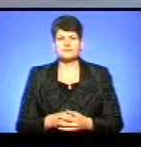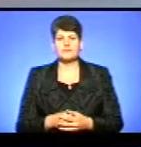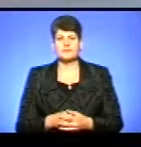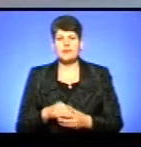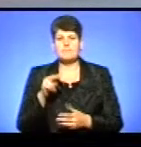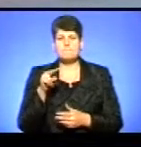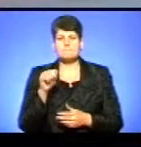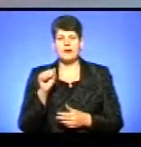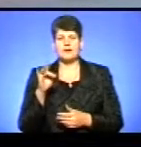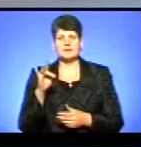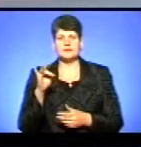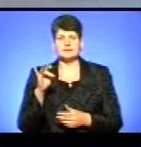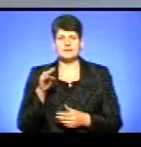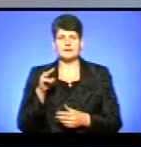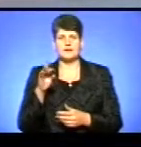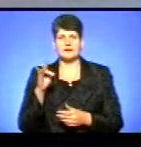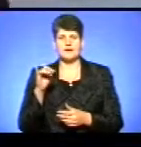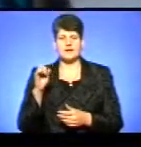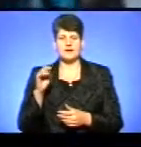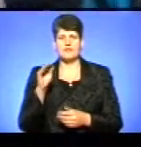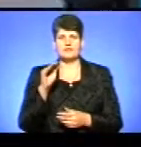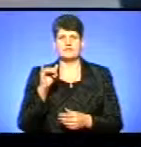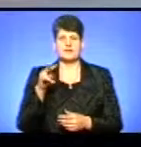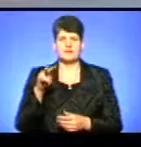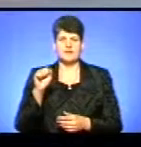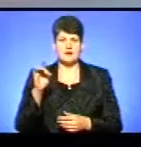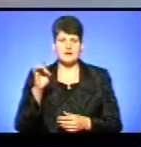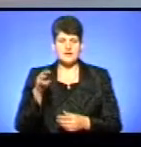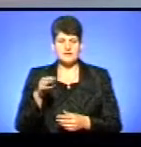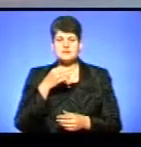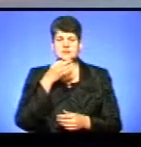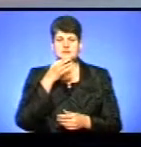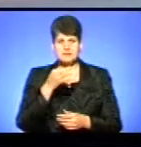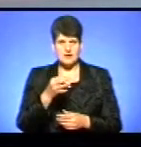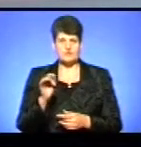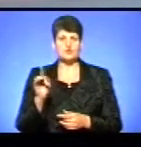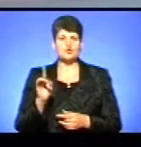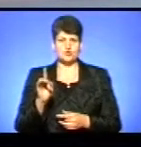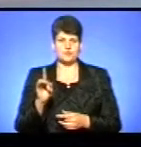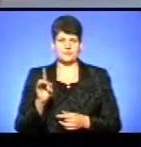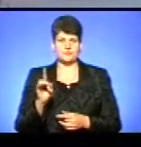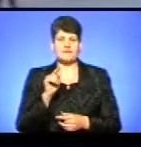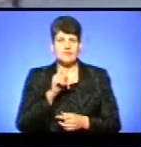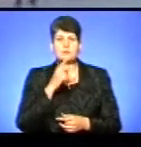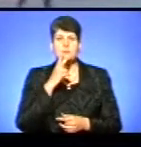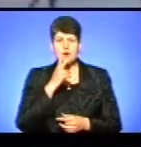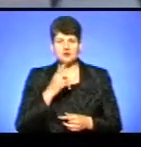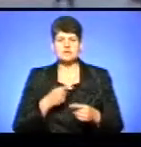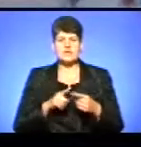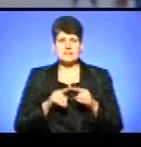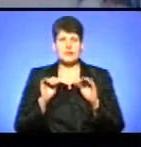Патріарх Філарет в одному із своїх інтерв'ю сказав, що він бачить цей